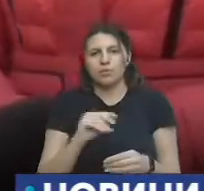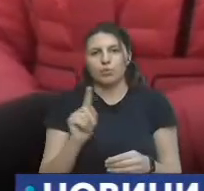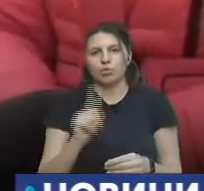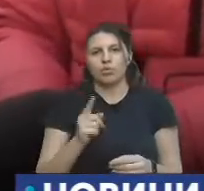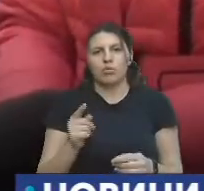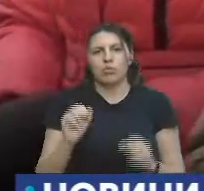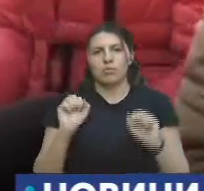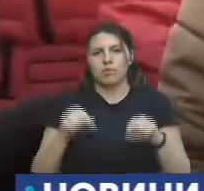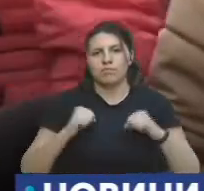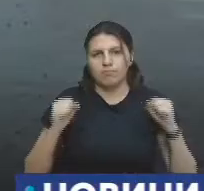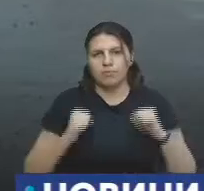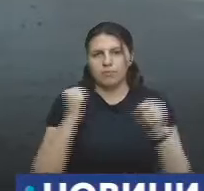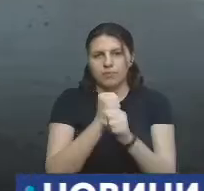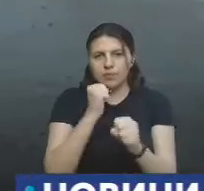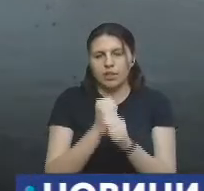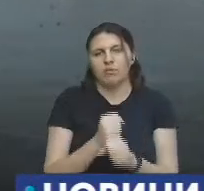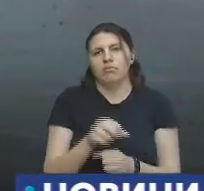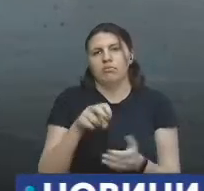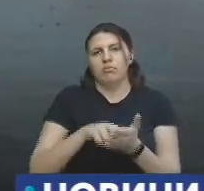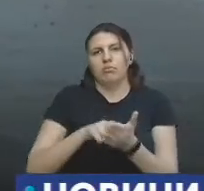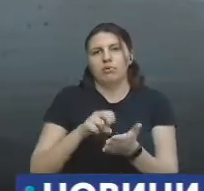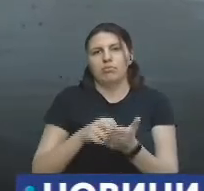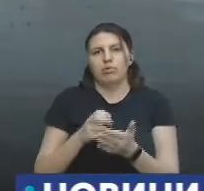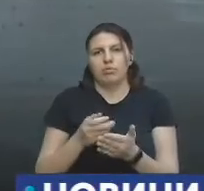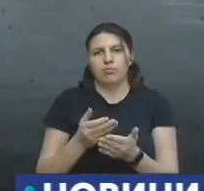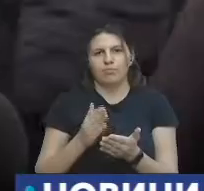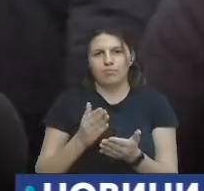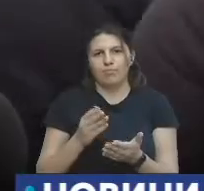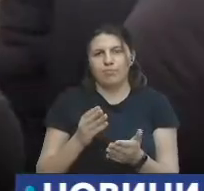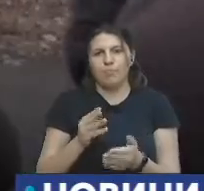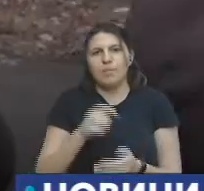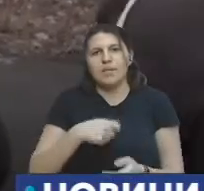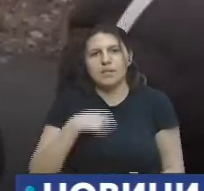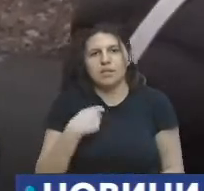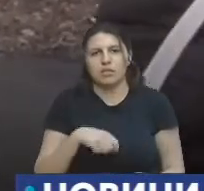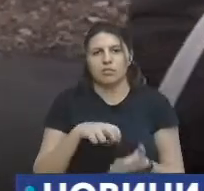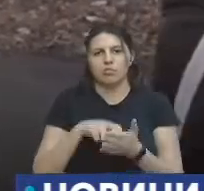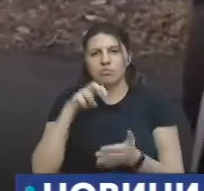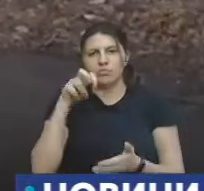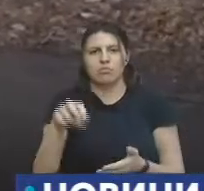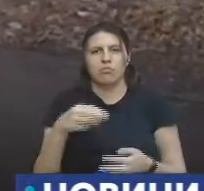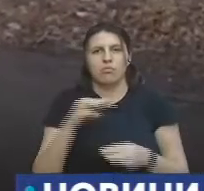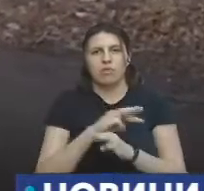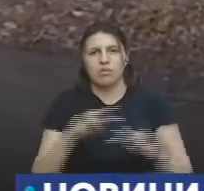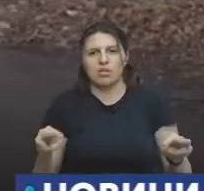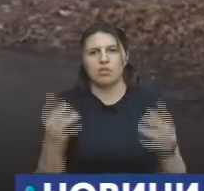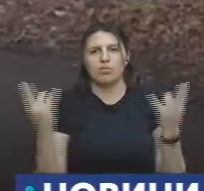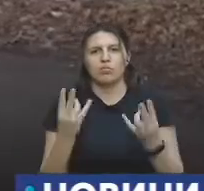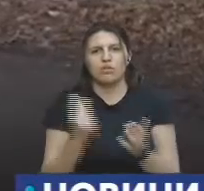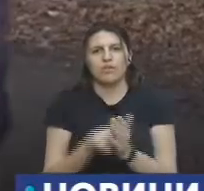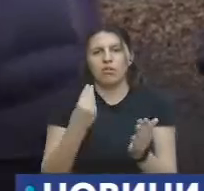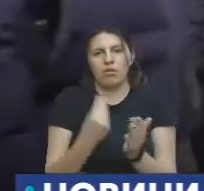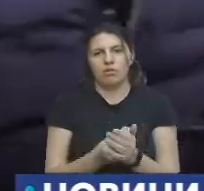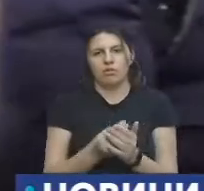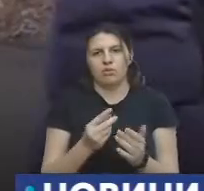підприємаємо, написали письмо президенту, написали міністру. Допустимо, по другим підприємствам потрібні якісь средства. У нас